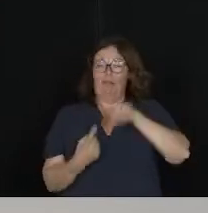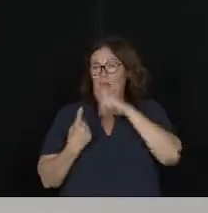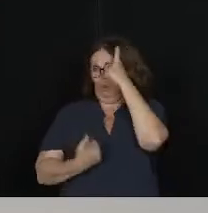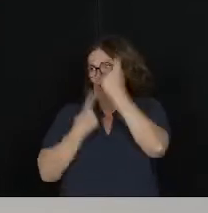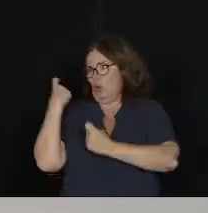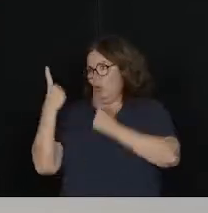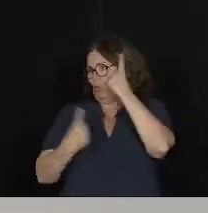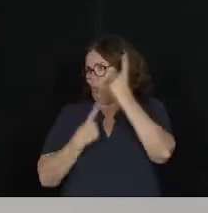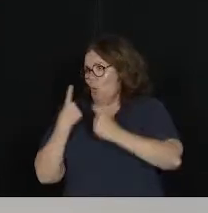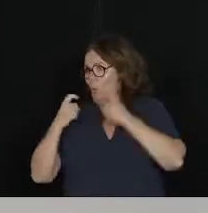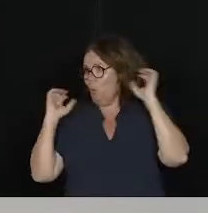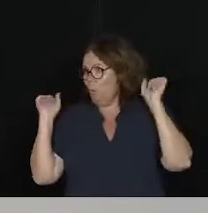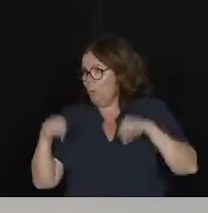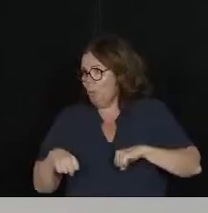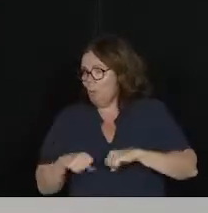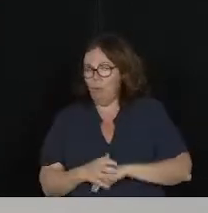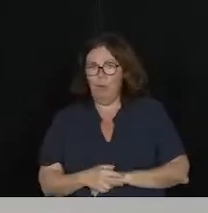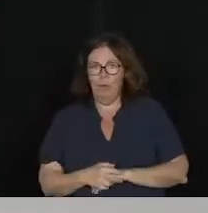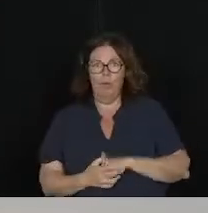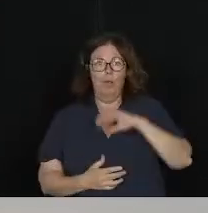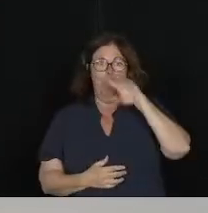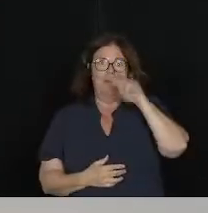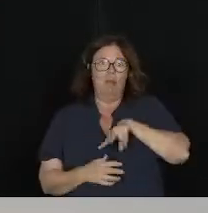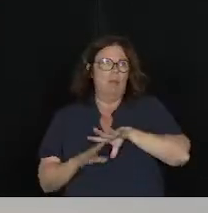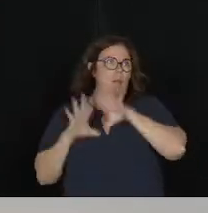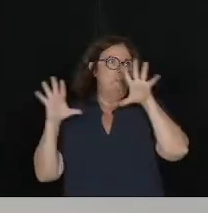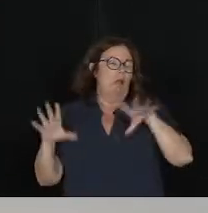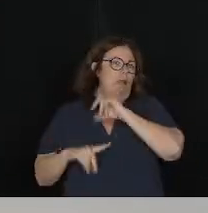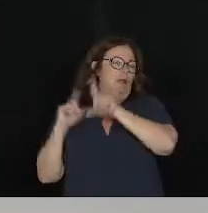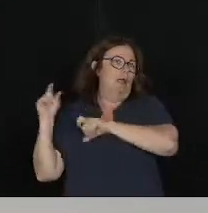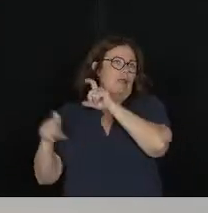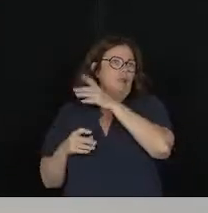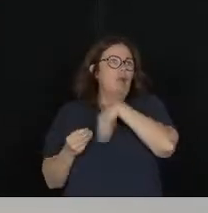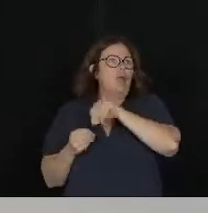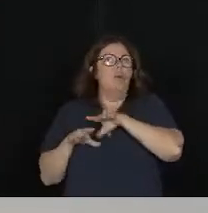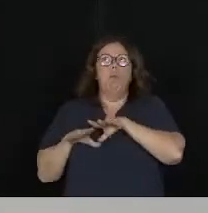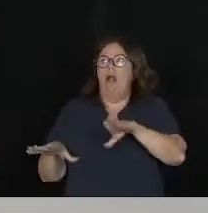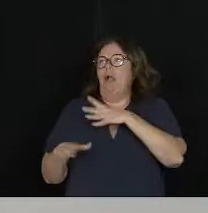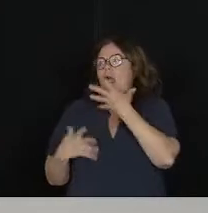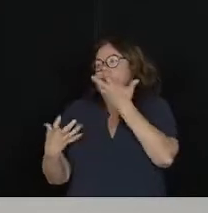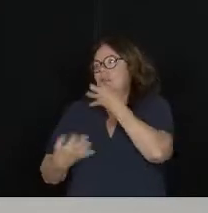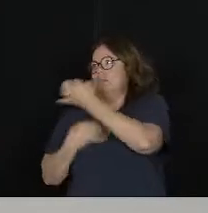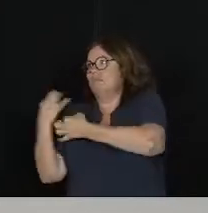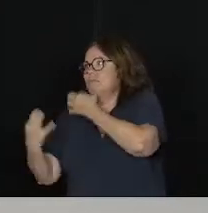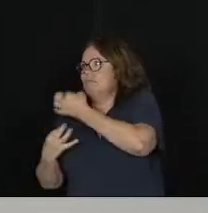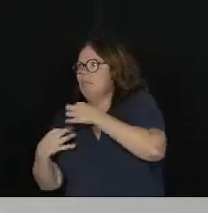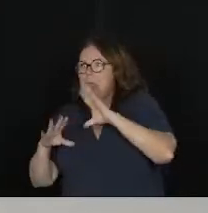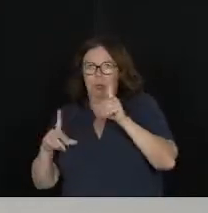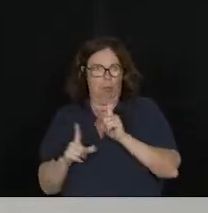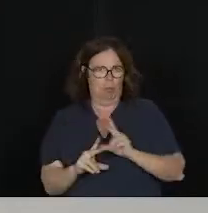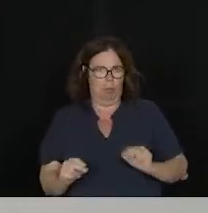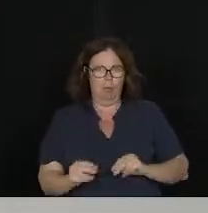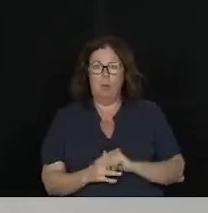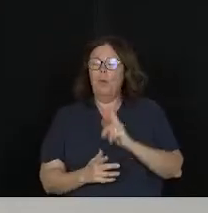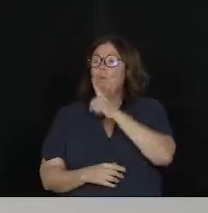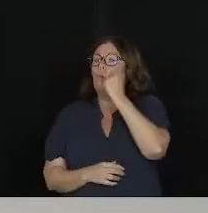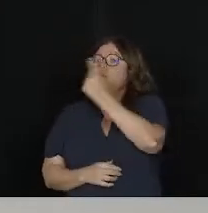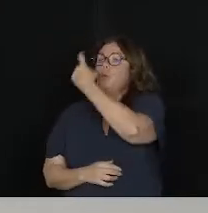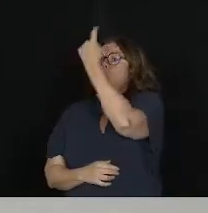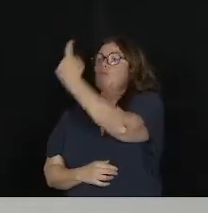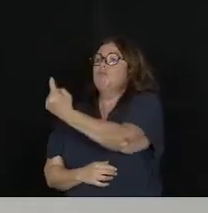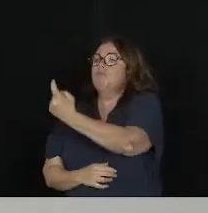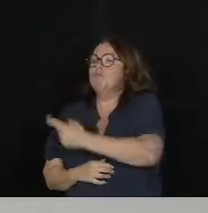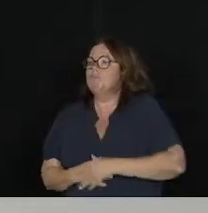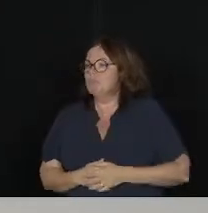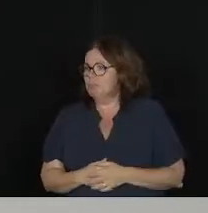les questions éventuelles. Moi j'avais préparé plein de choses à vous raconter en plus, mais c'est pas grave. Des questions, non. Monsieur,